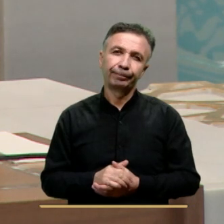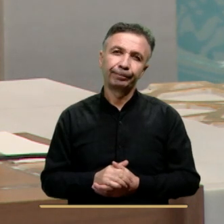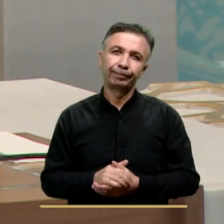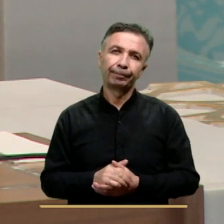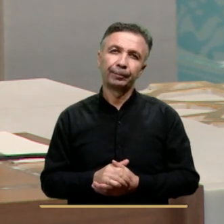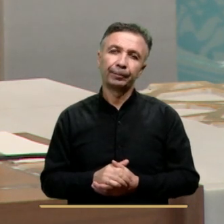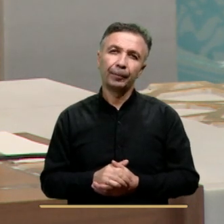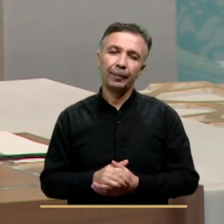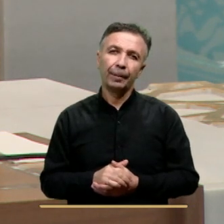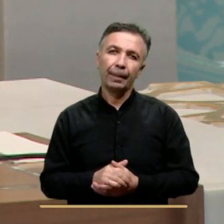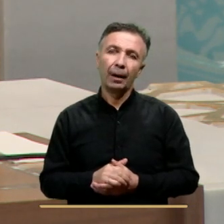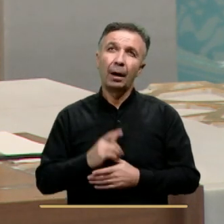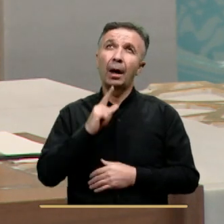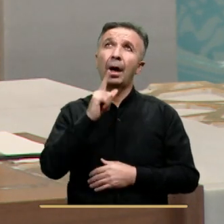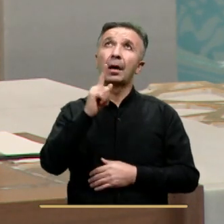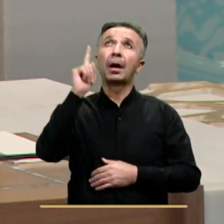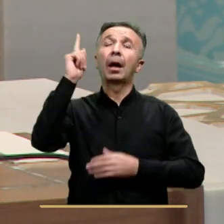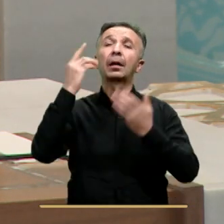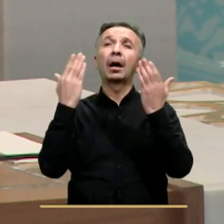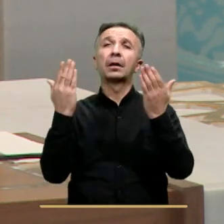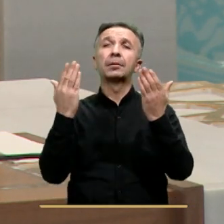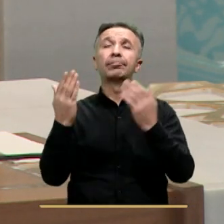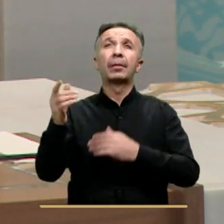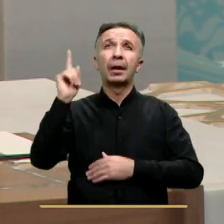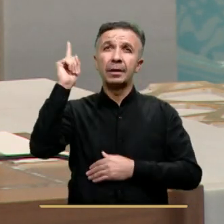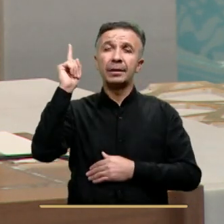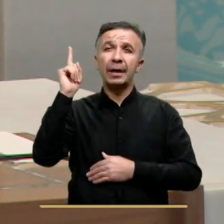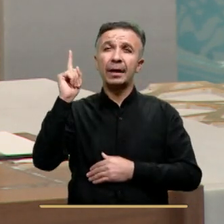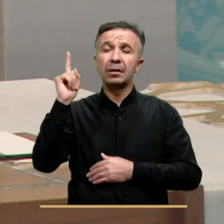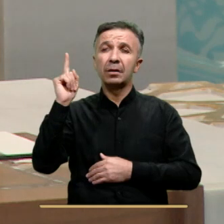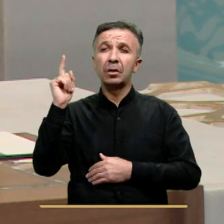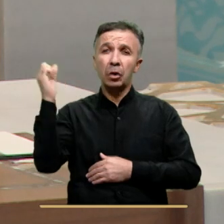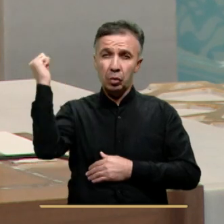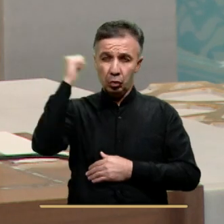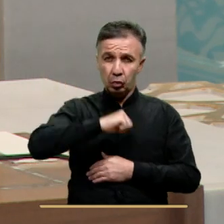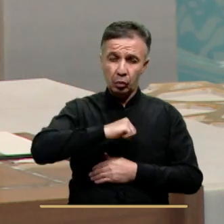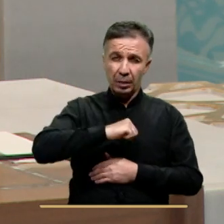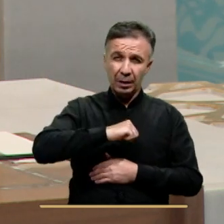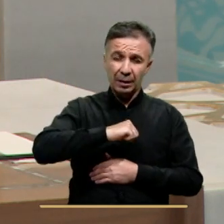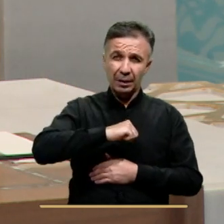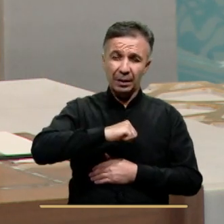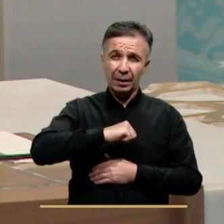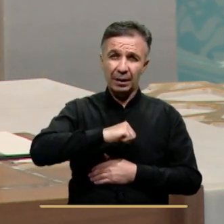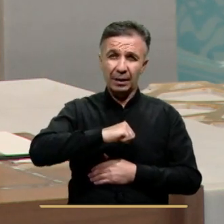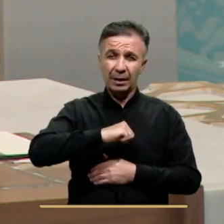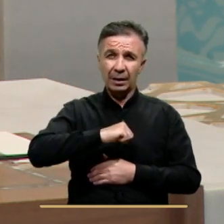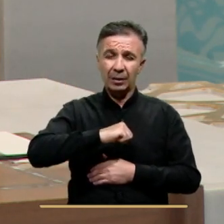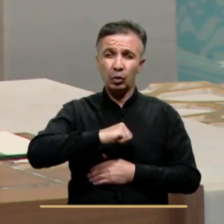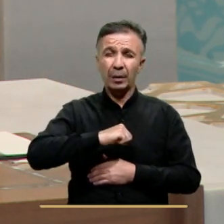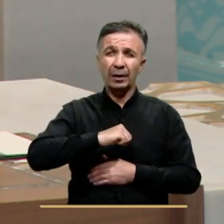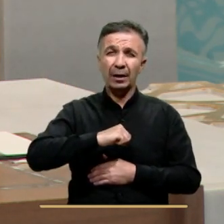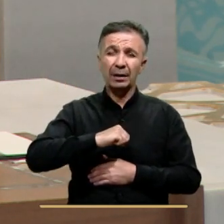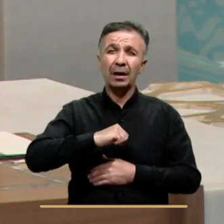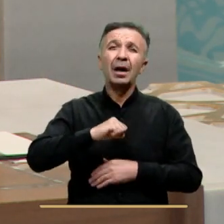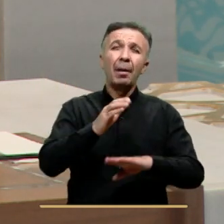ve ey Rabbimiz Sen onların mallarını güçlerini yok